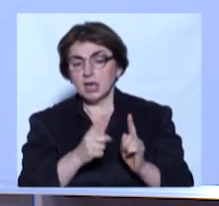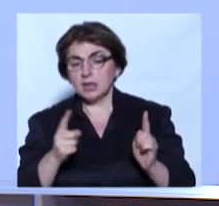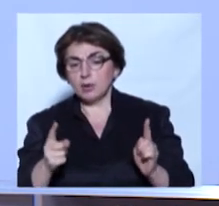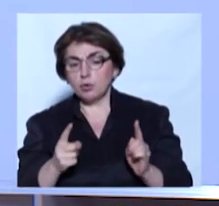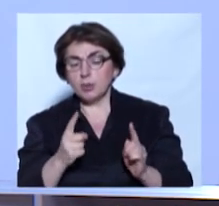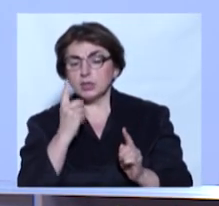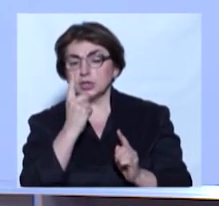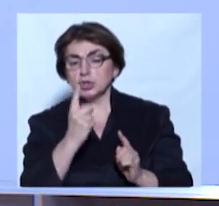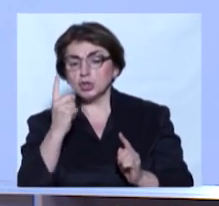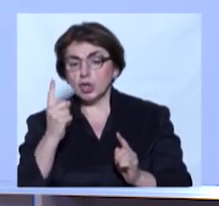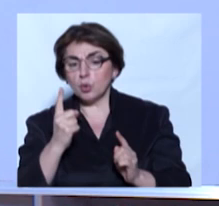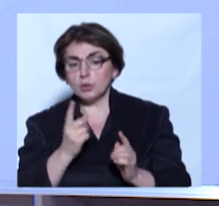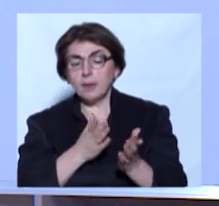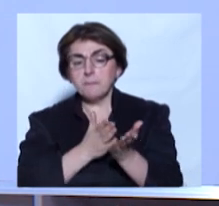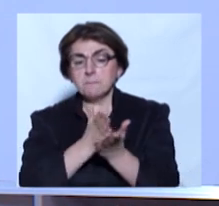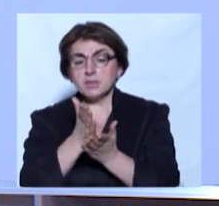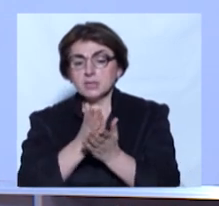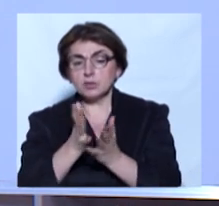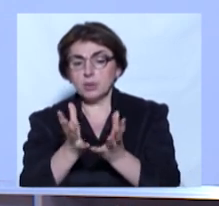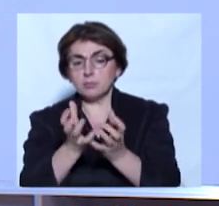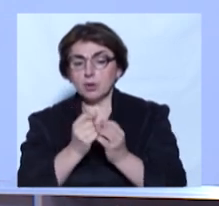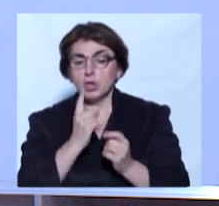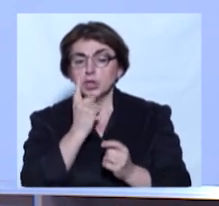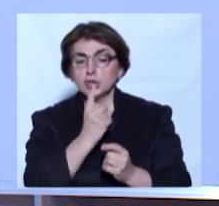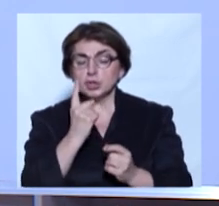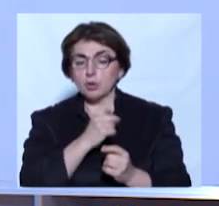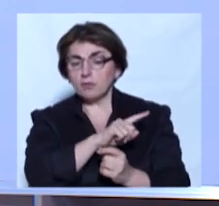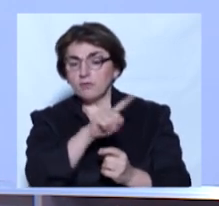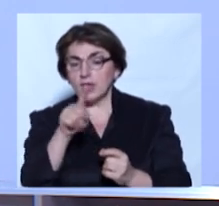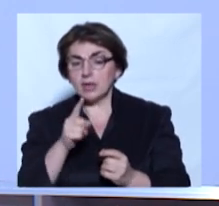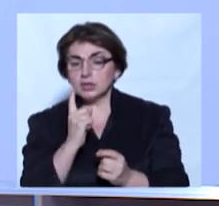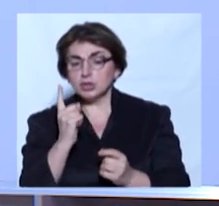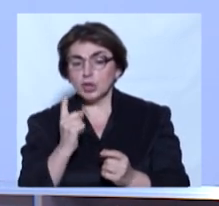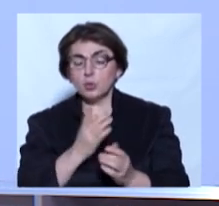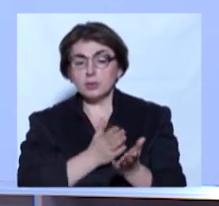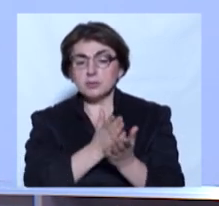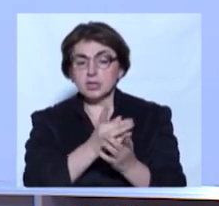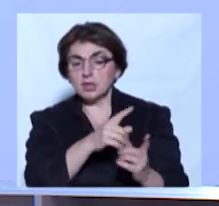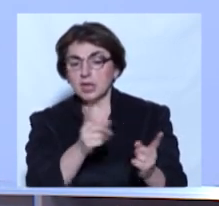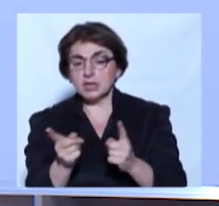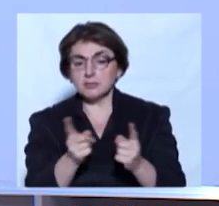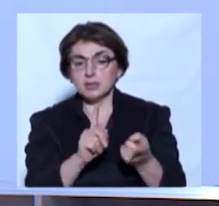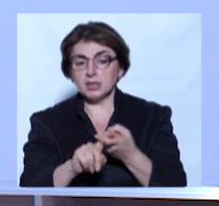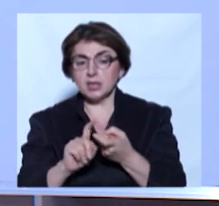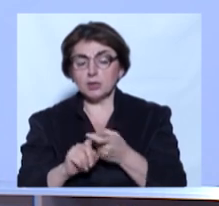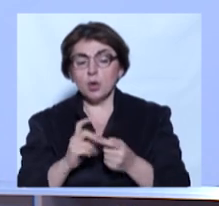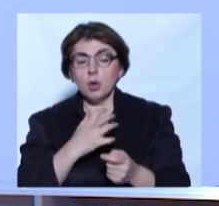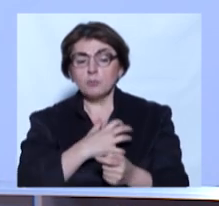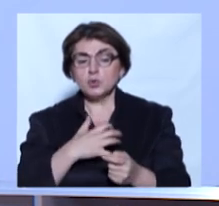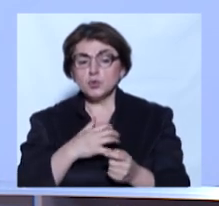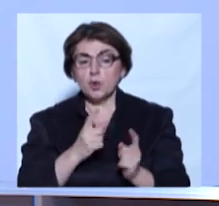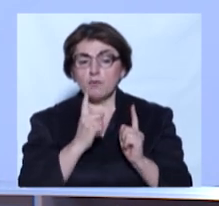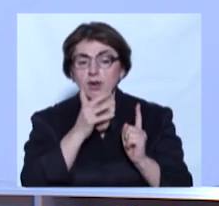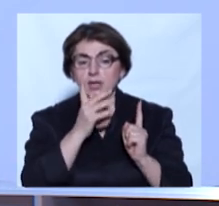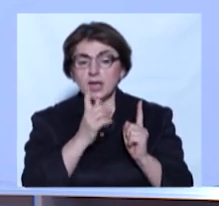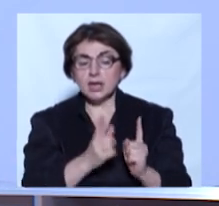მიიღწეს და არ დაგვავიწყდეს, რომ ყველა ეს მიზანი ერთმანეთთან არის დაკავშირებული და ერთმანეთთან არის ინტეგრირებული. უმნიშვნელოვანესი ეტაპი, რა თქმა უნდა,